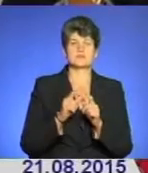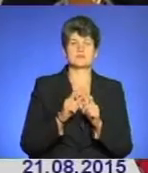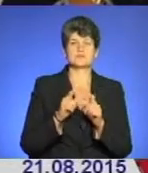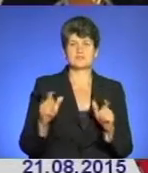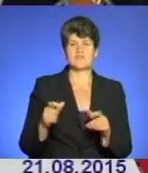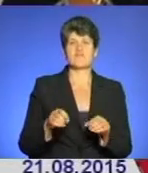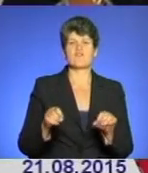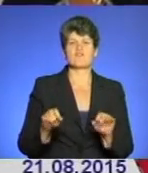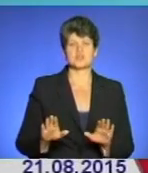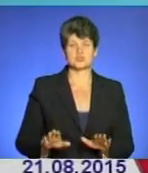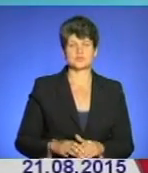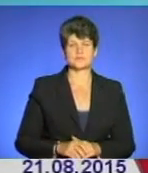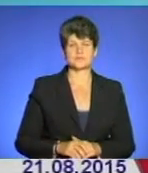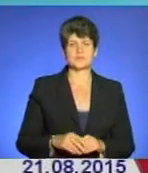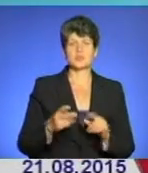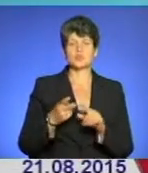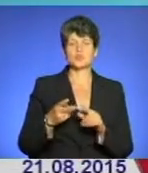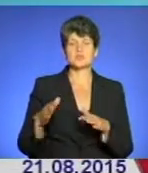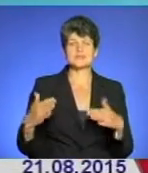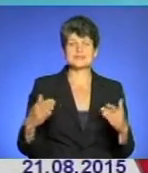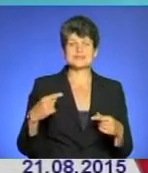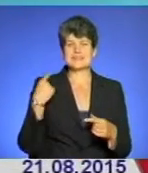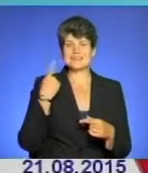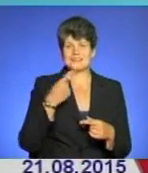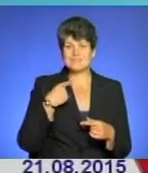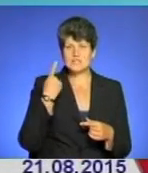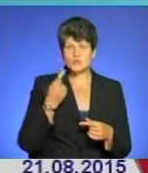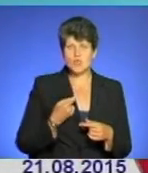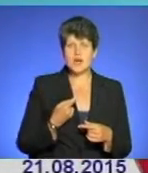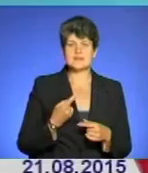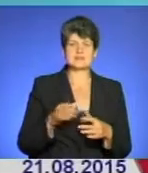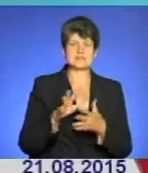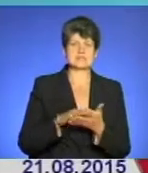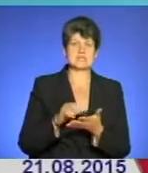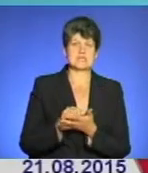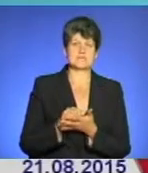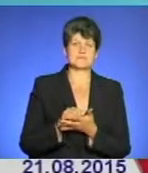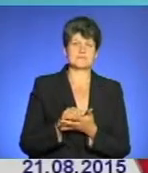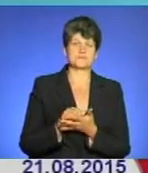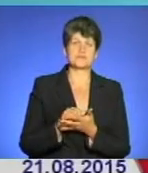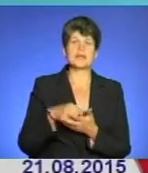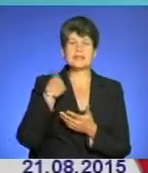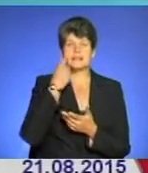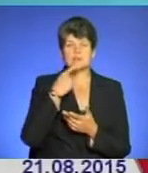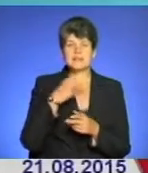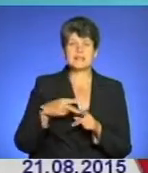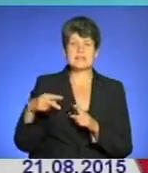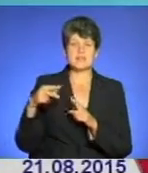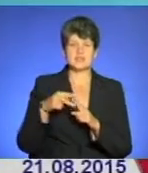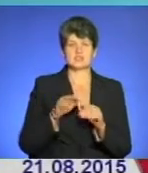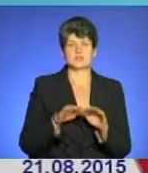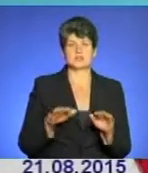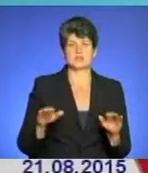вирішено. Друга сторона – це індивідуальні заняття, тобто індивідуальне навантаження на